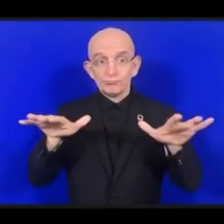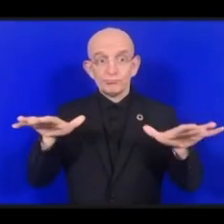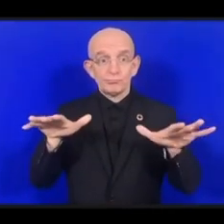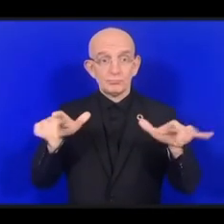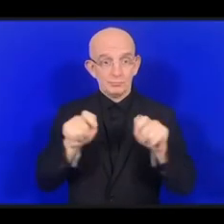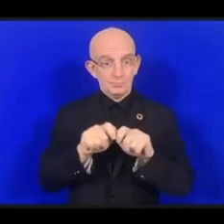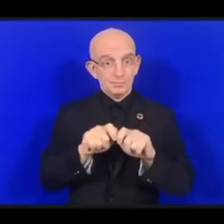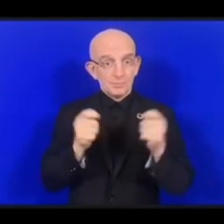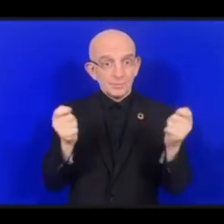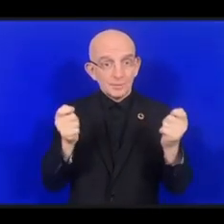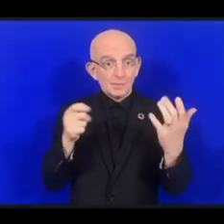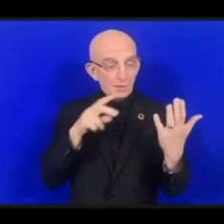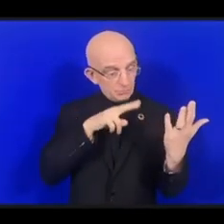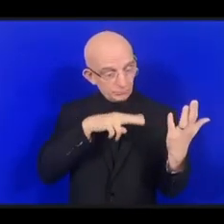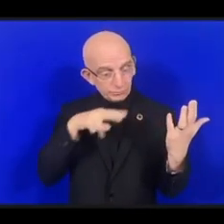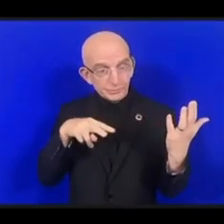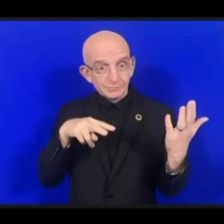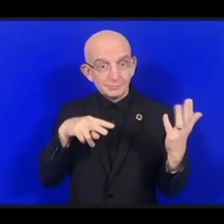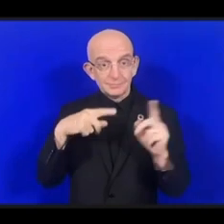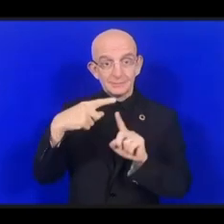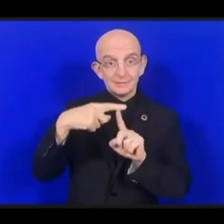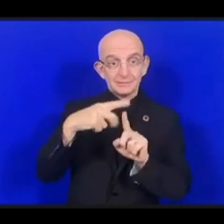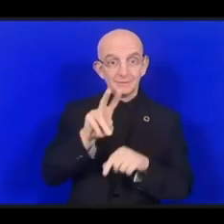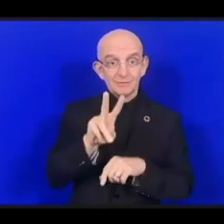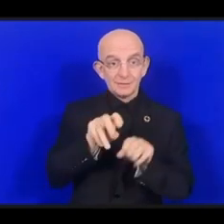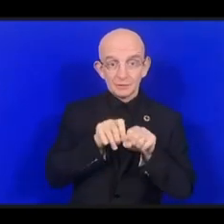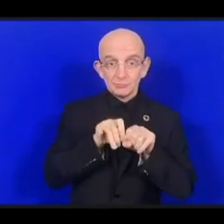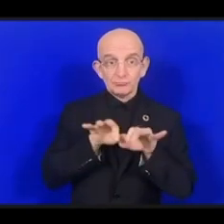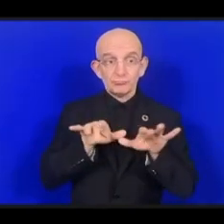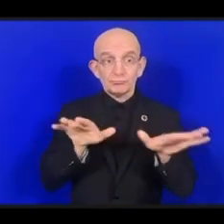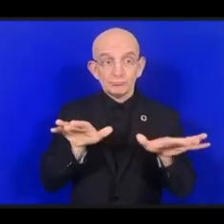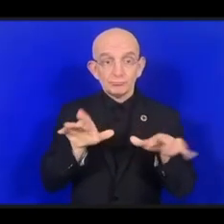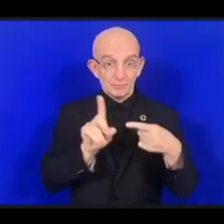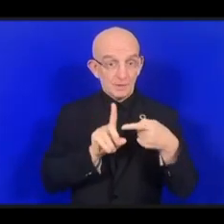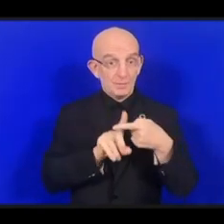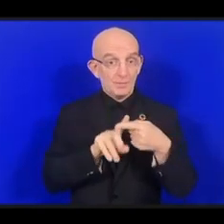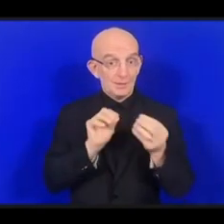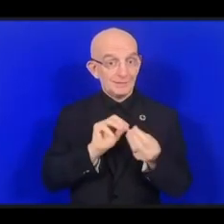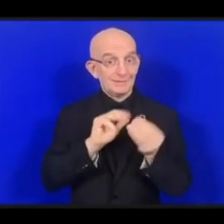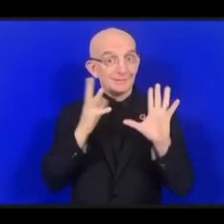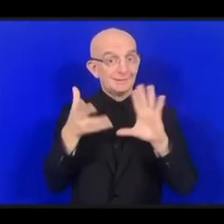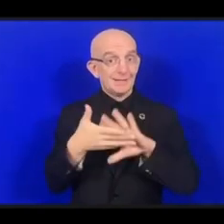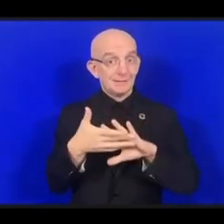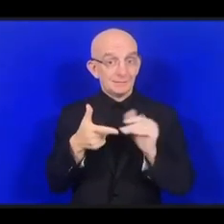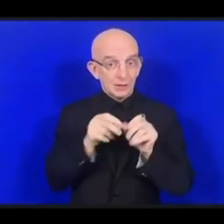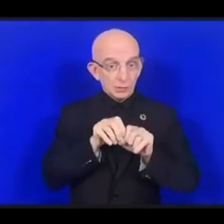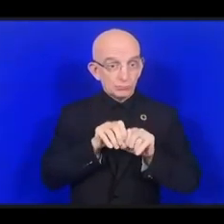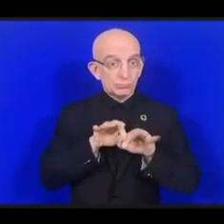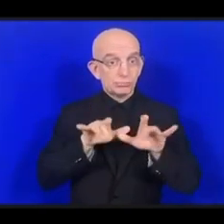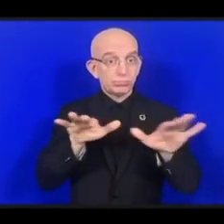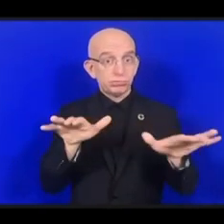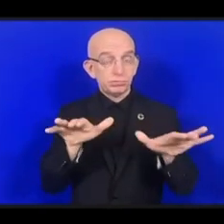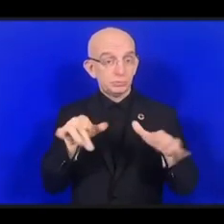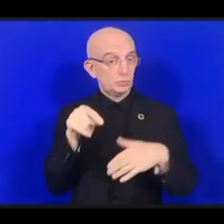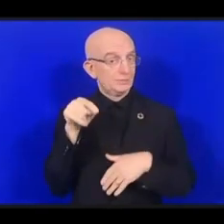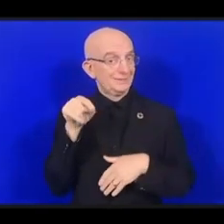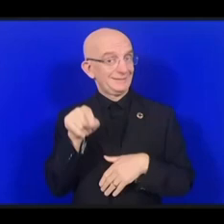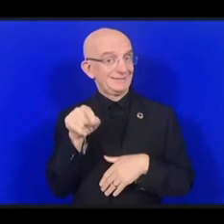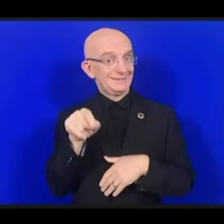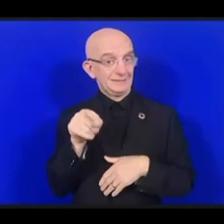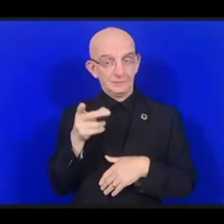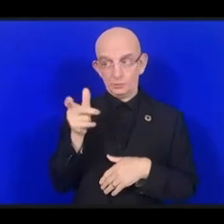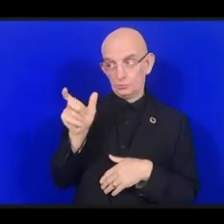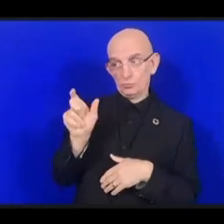电视和互联网上无处不在。那么这个字也是成了一个关键字，大家通过这个字